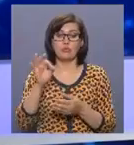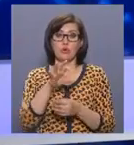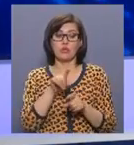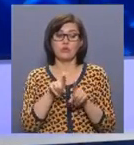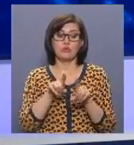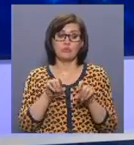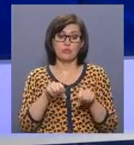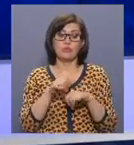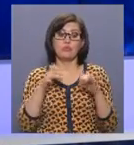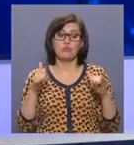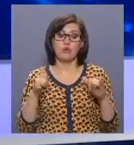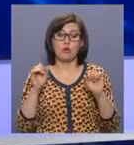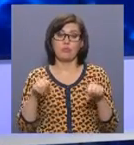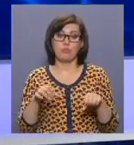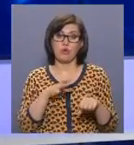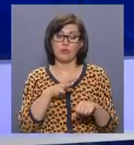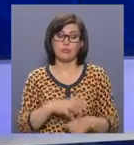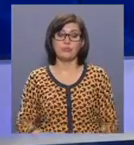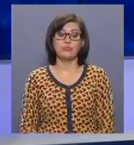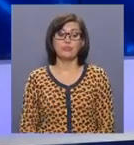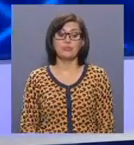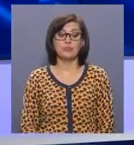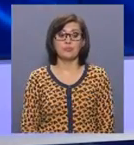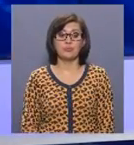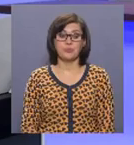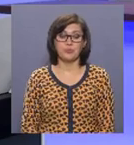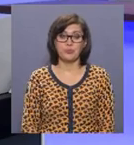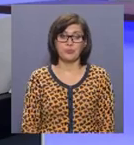кең мүмкіндіктерге жол ашады.